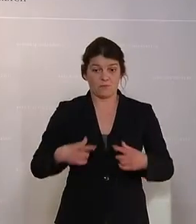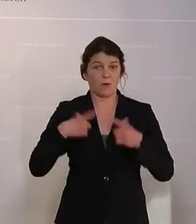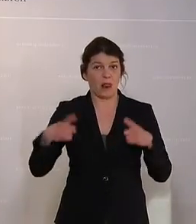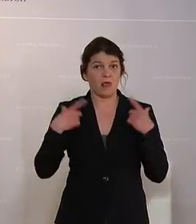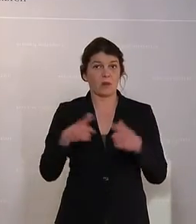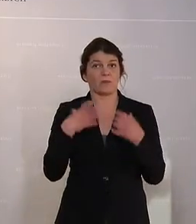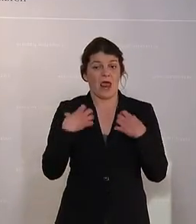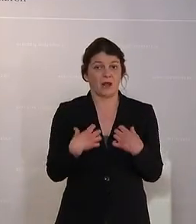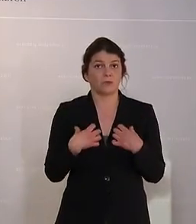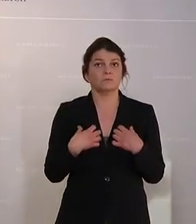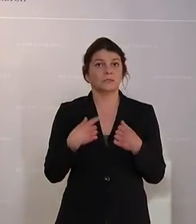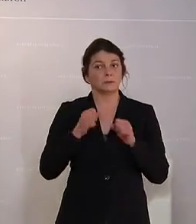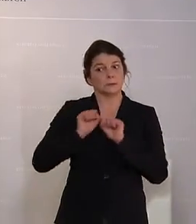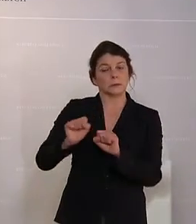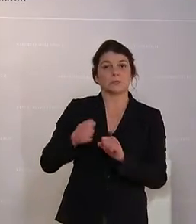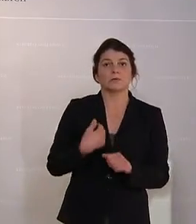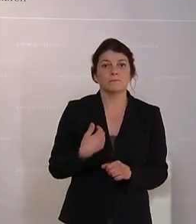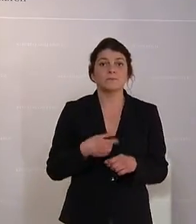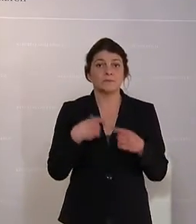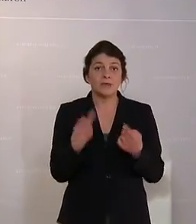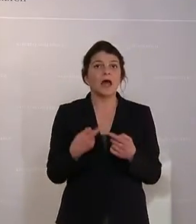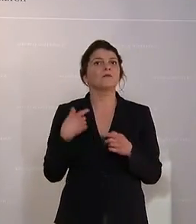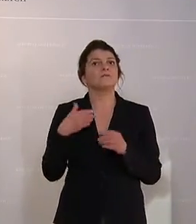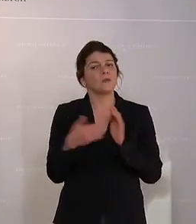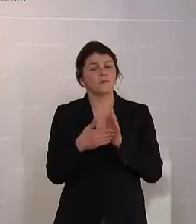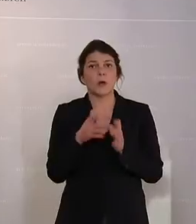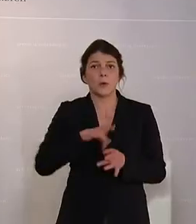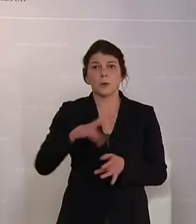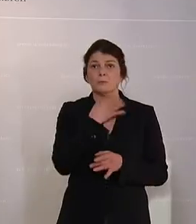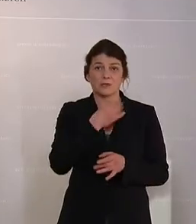Eigentum. Deckung der notwendigen Grundbedürfnisse.